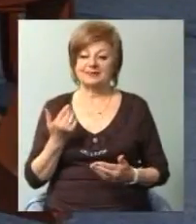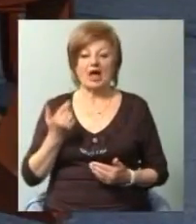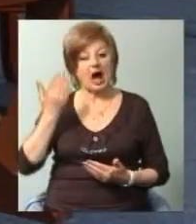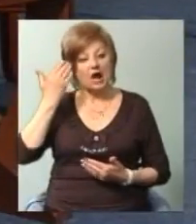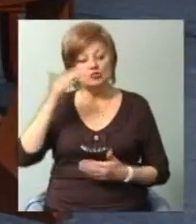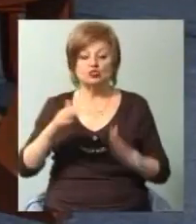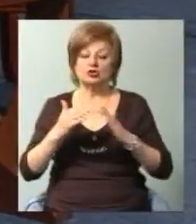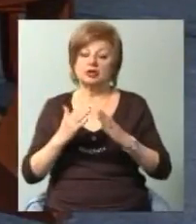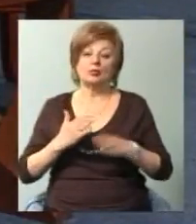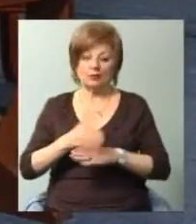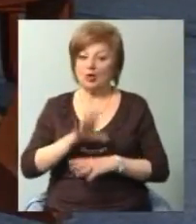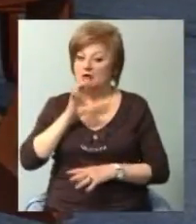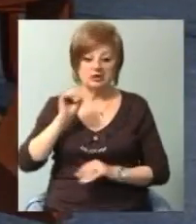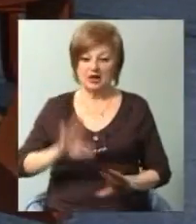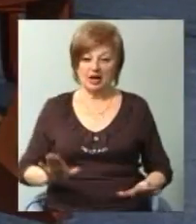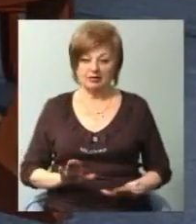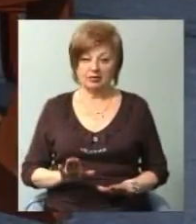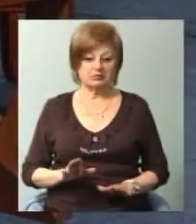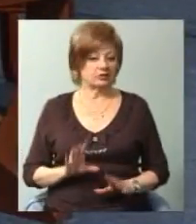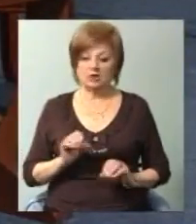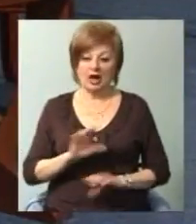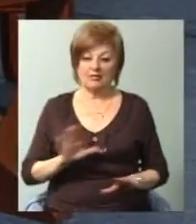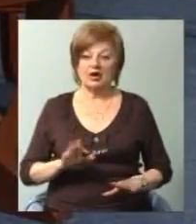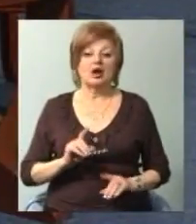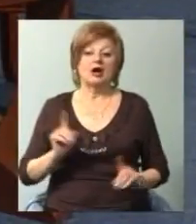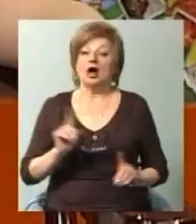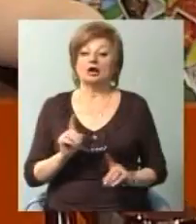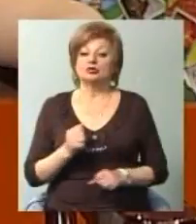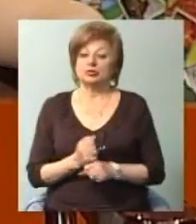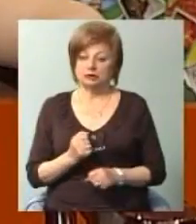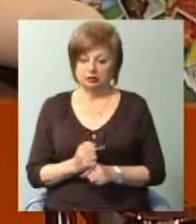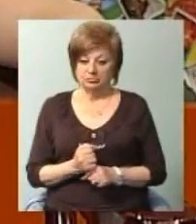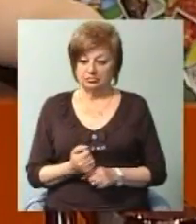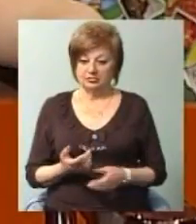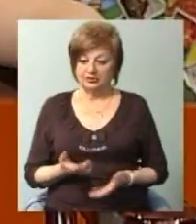чужі додому приходять, так, вона також на них не гавкає? Так. А що вона робить?